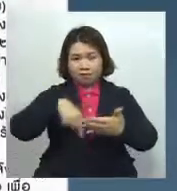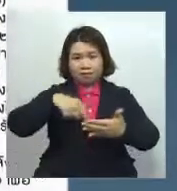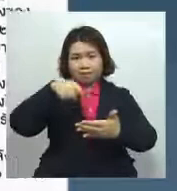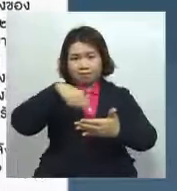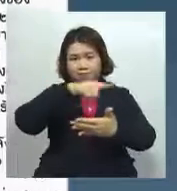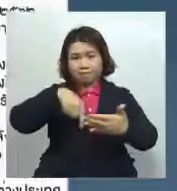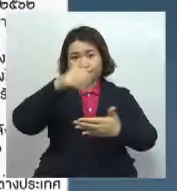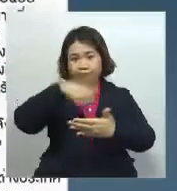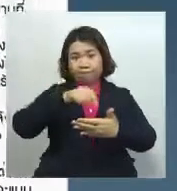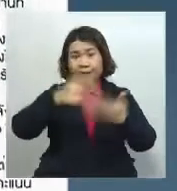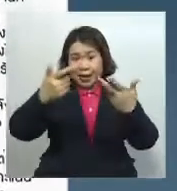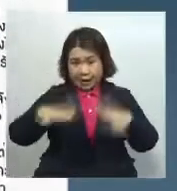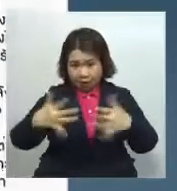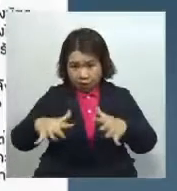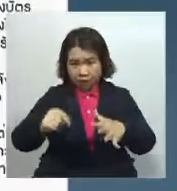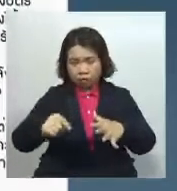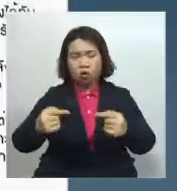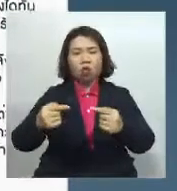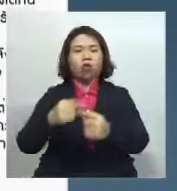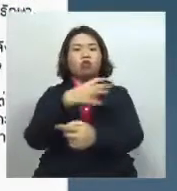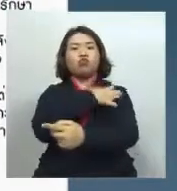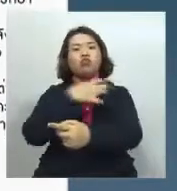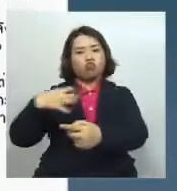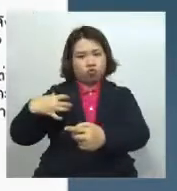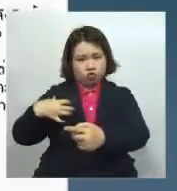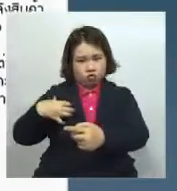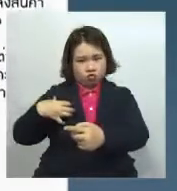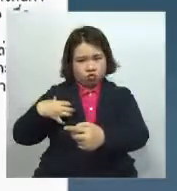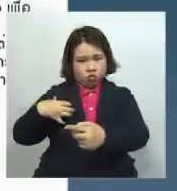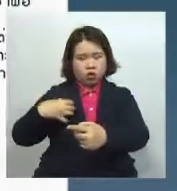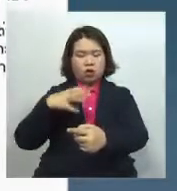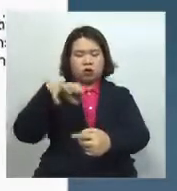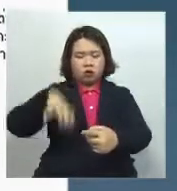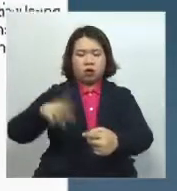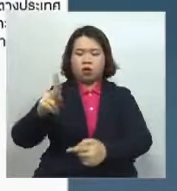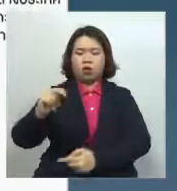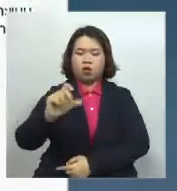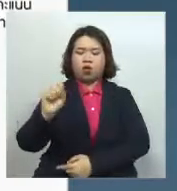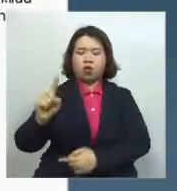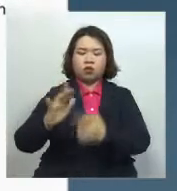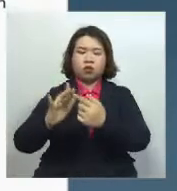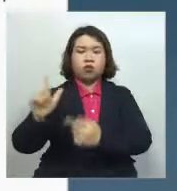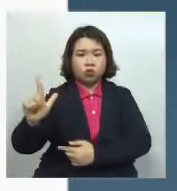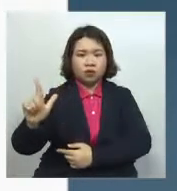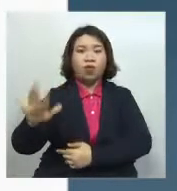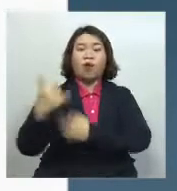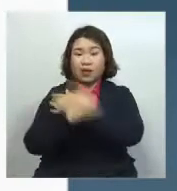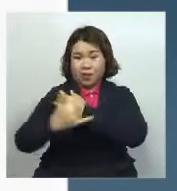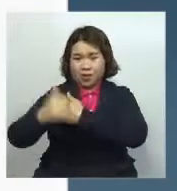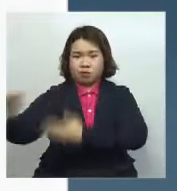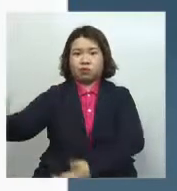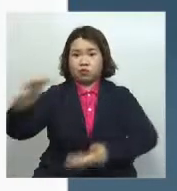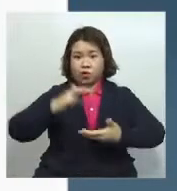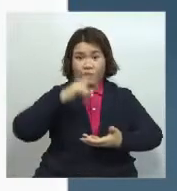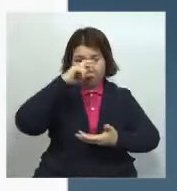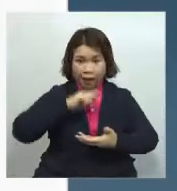นอกราจอันจั์ที่ลงคะแนนแล้วจากสถานเอกขราชธุทธ สถานกงศุยใหญ่ของไทยในต่ประเทศ มายัประเทศไยน